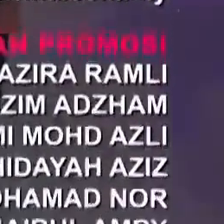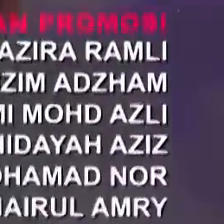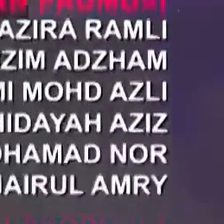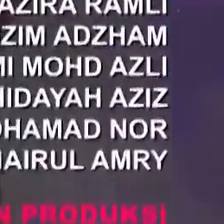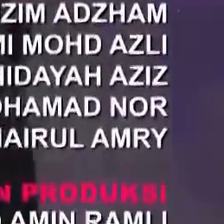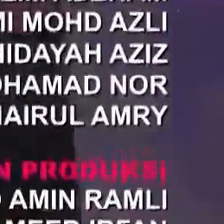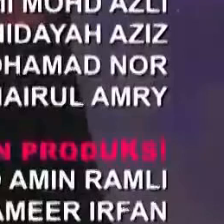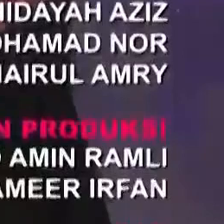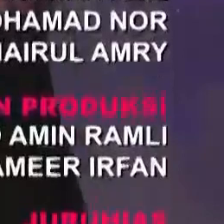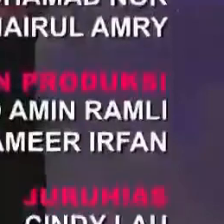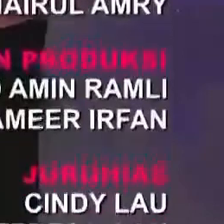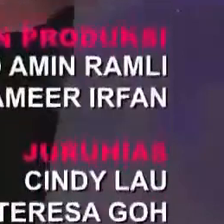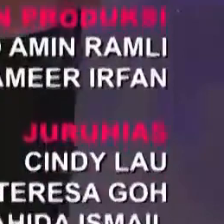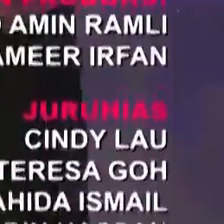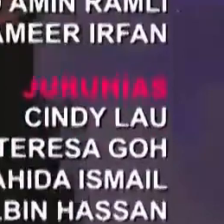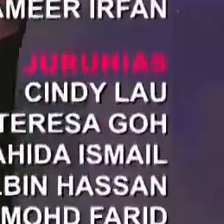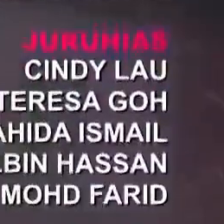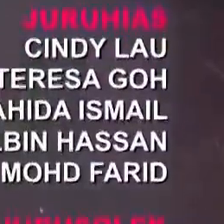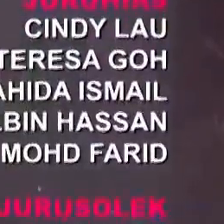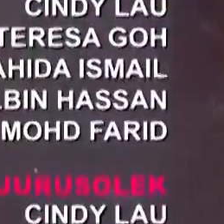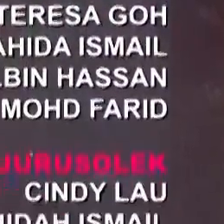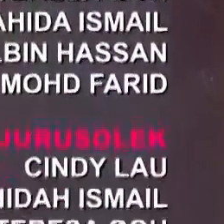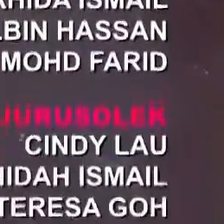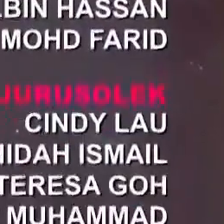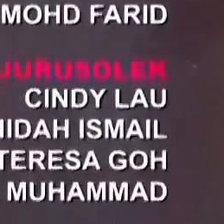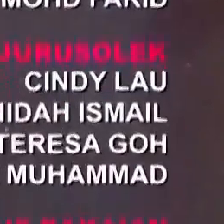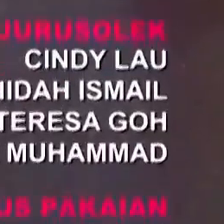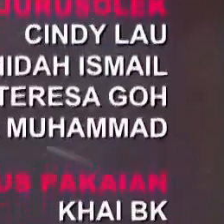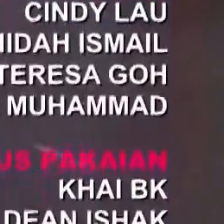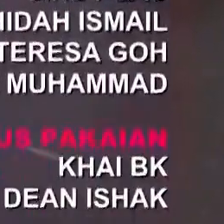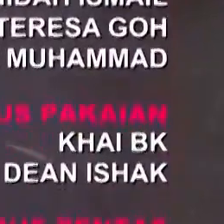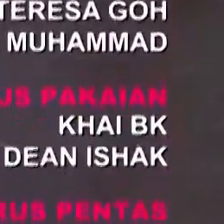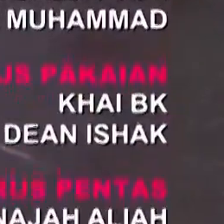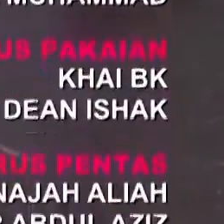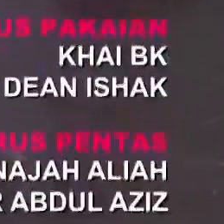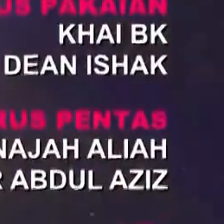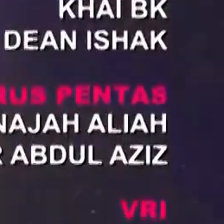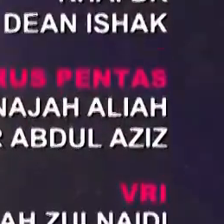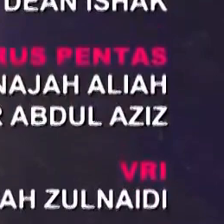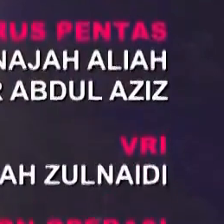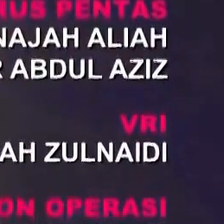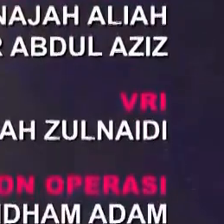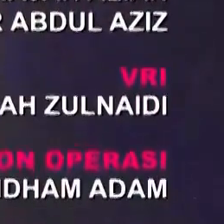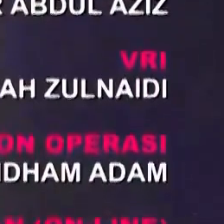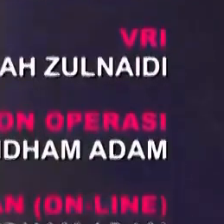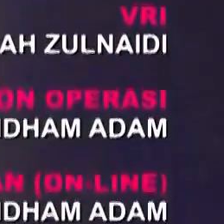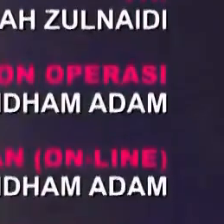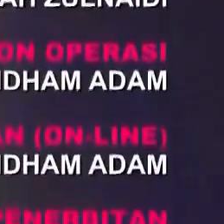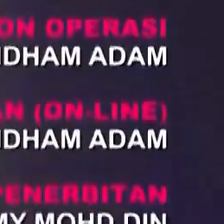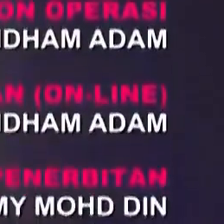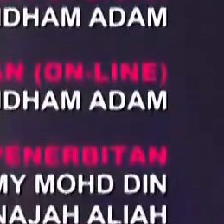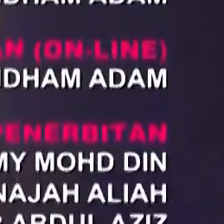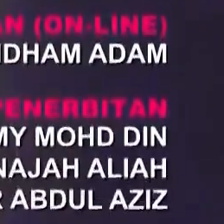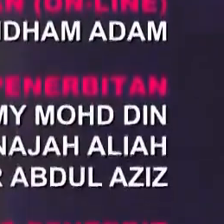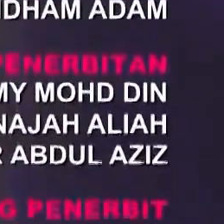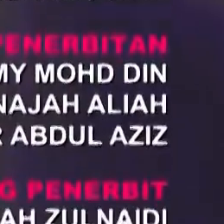Kalau rasa gembira, hentak kaki. Kalau rasa gembira, hentak kaki.